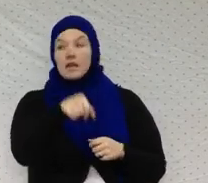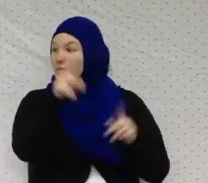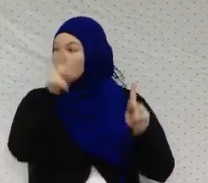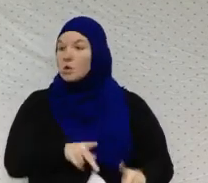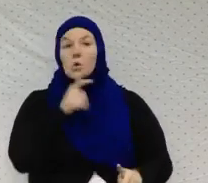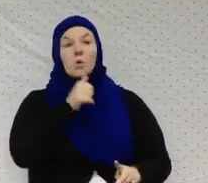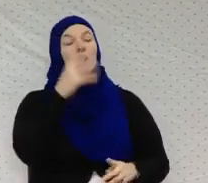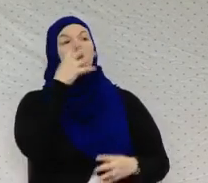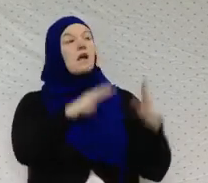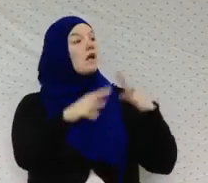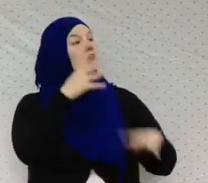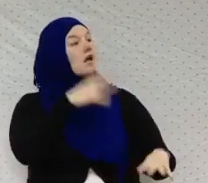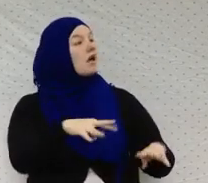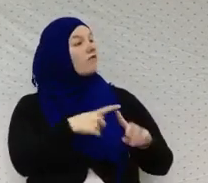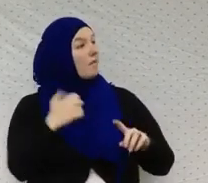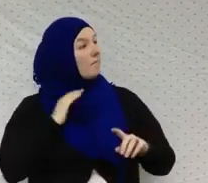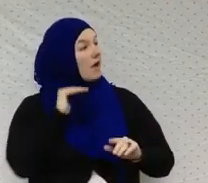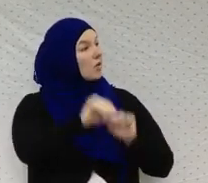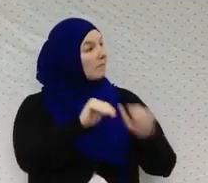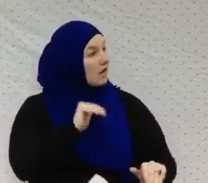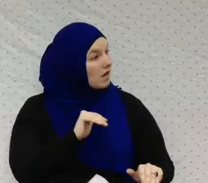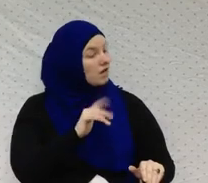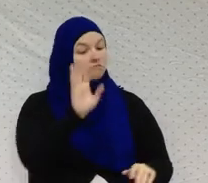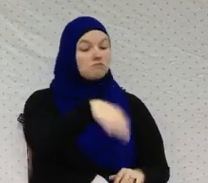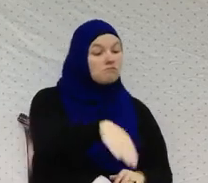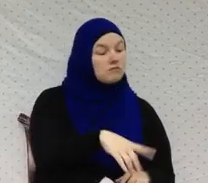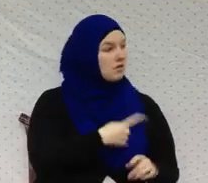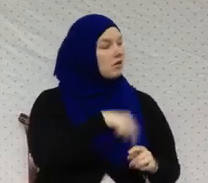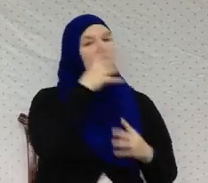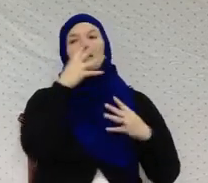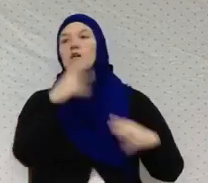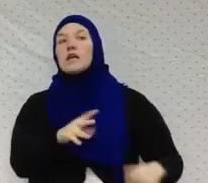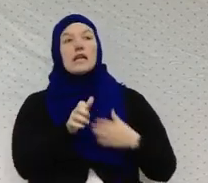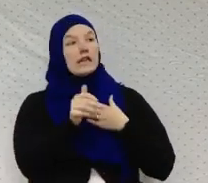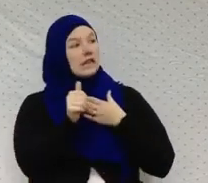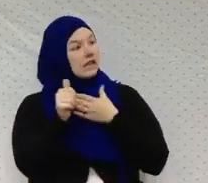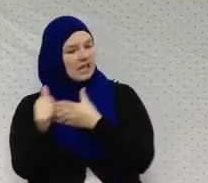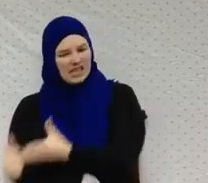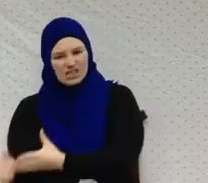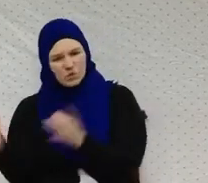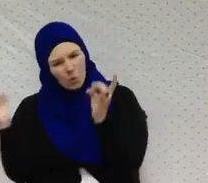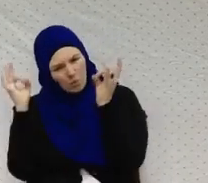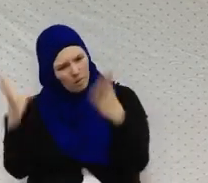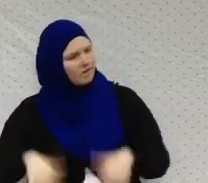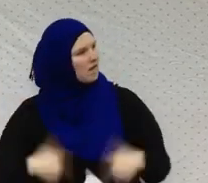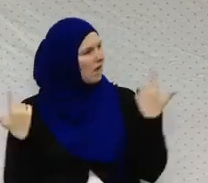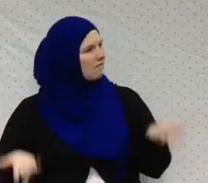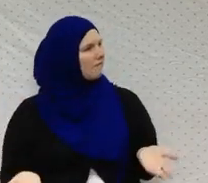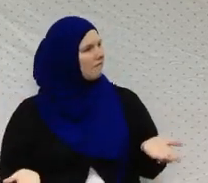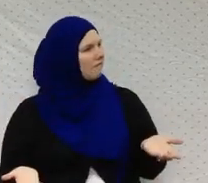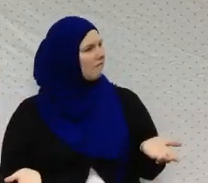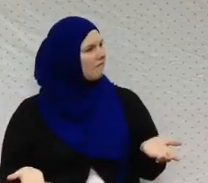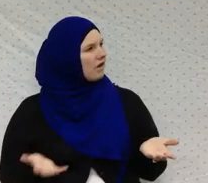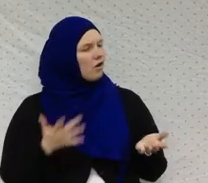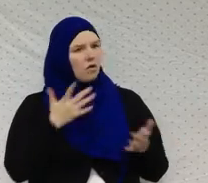ضَنْكَ. He who turns away from my reminders and my remembrance, he leads a miserable